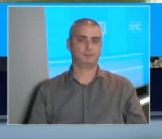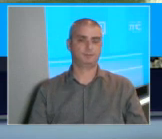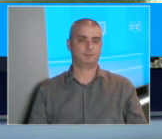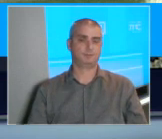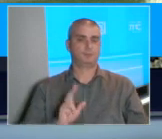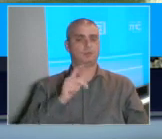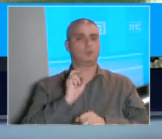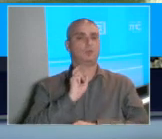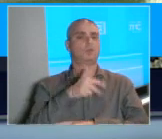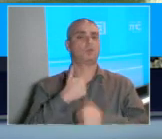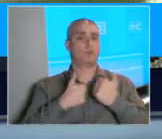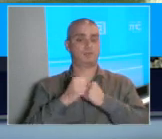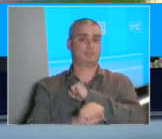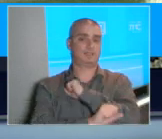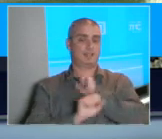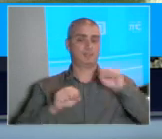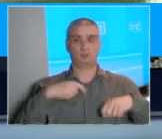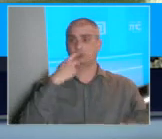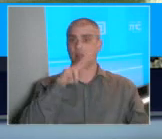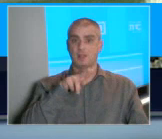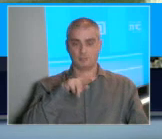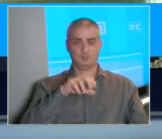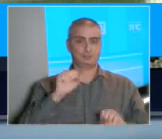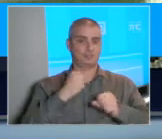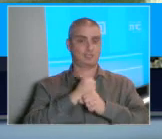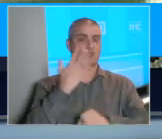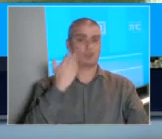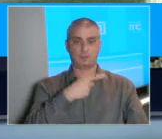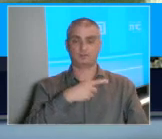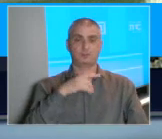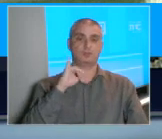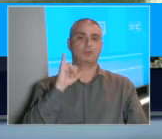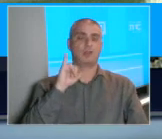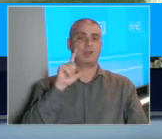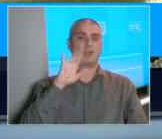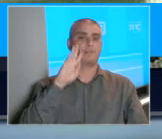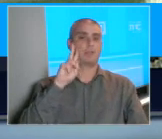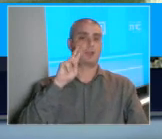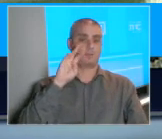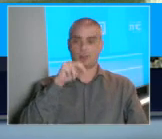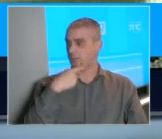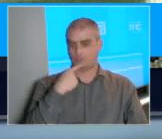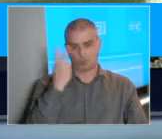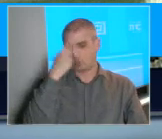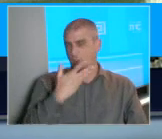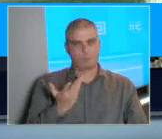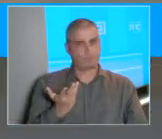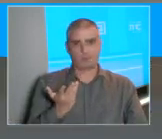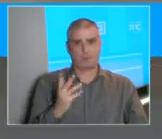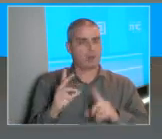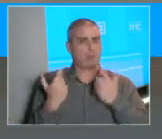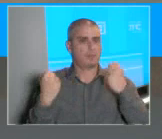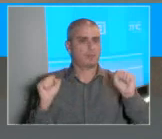המועמד לסגן נשיאות בשנת 2000, הסנטור שעבר, יוסף ליברמן, הוא אמר שהוא לא מבין